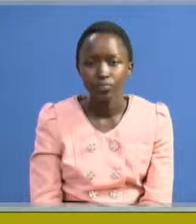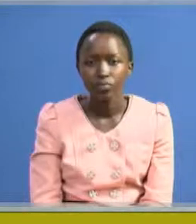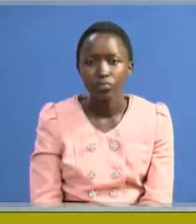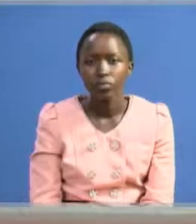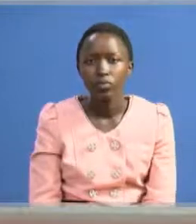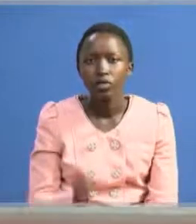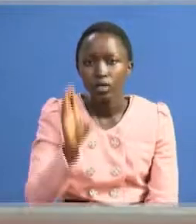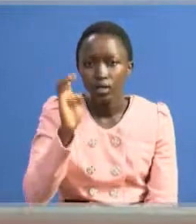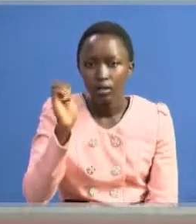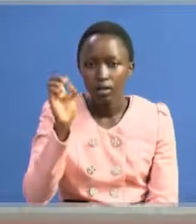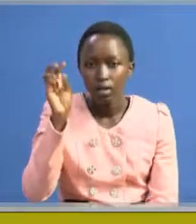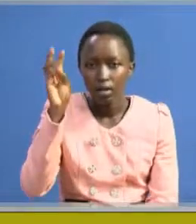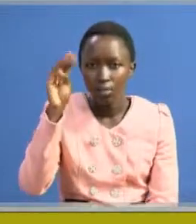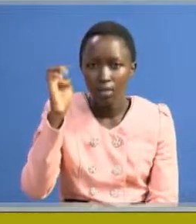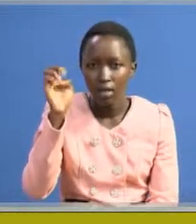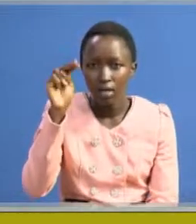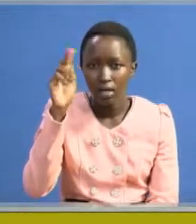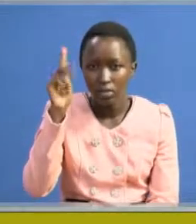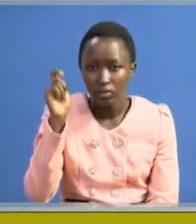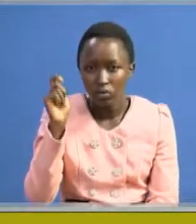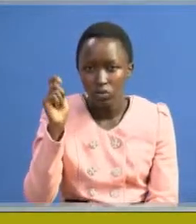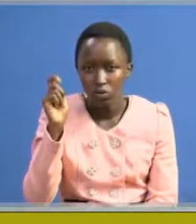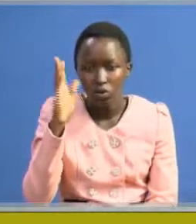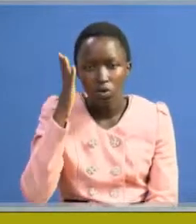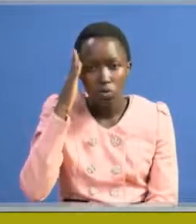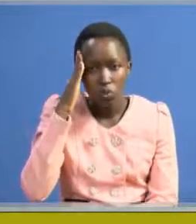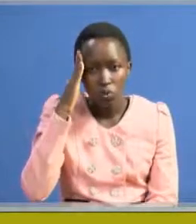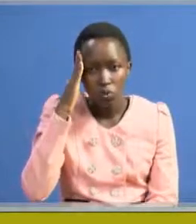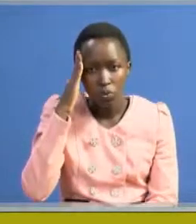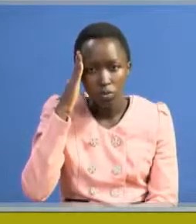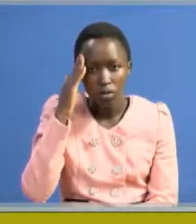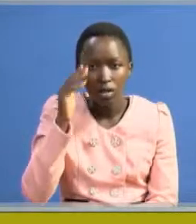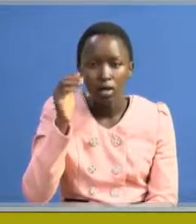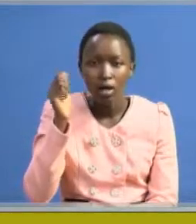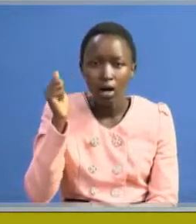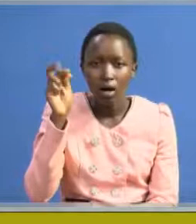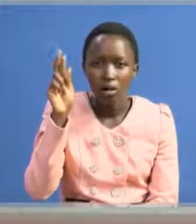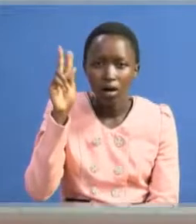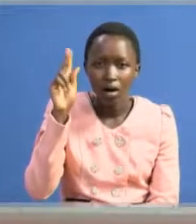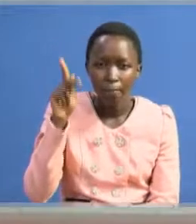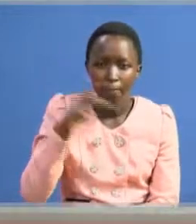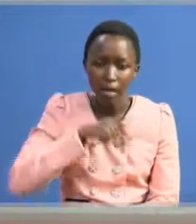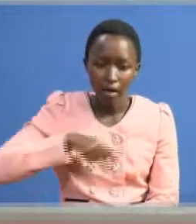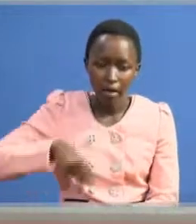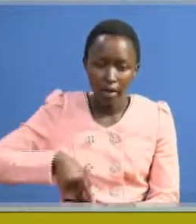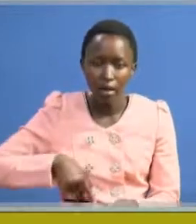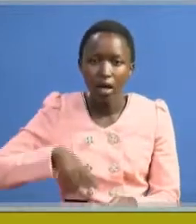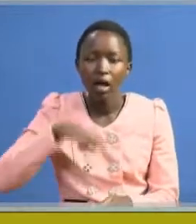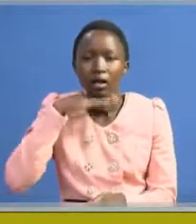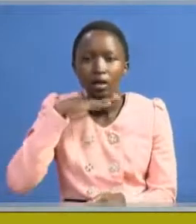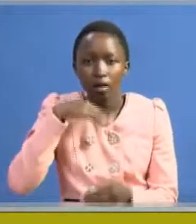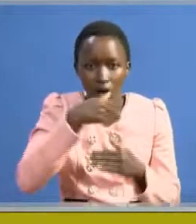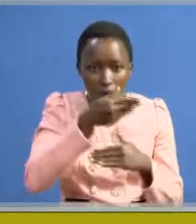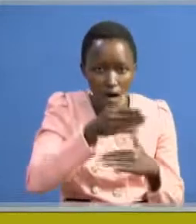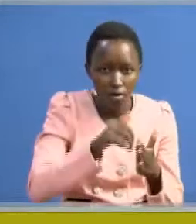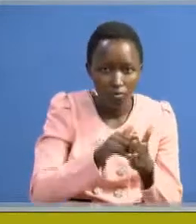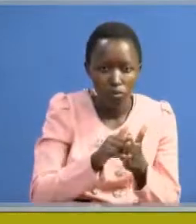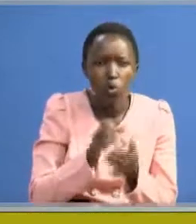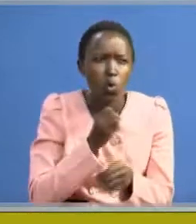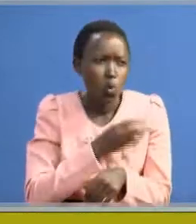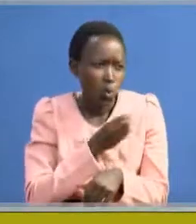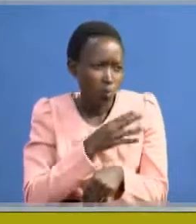Mzee Clement ambaye anajulikana kwa jina la kupanga kama Arab King kutoka kaunti ya Baringo amefariki baada yake